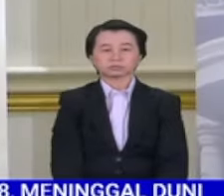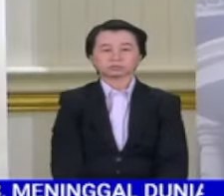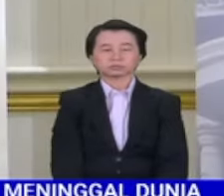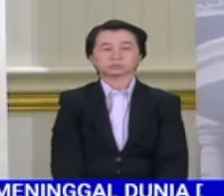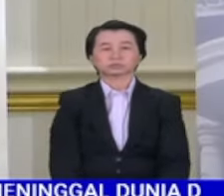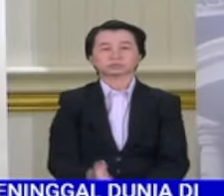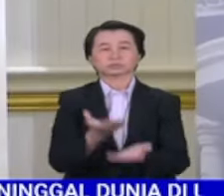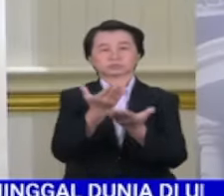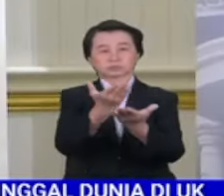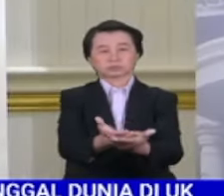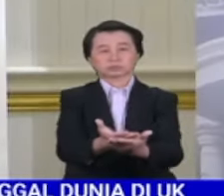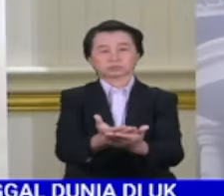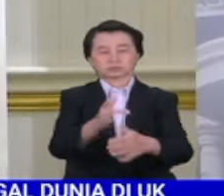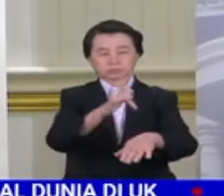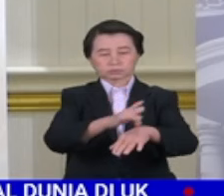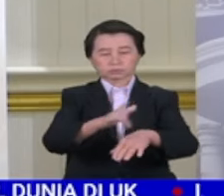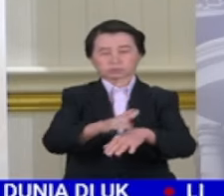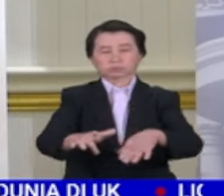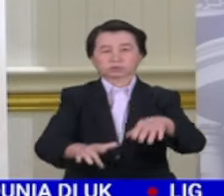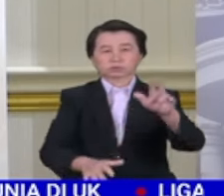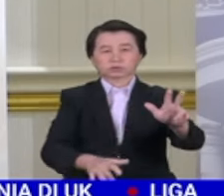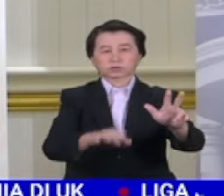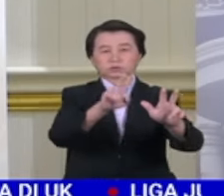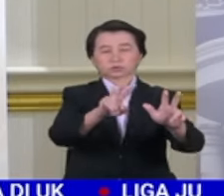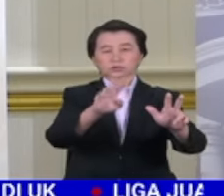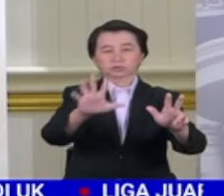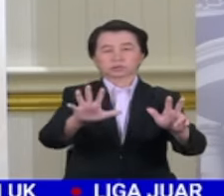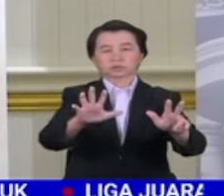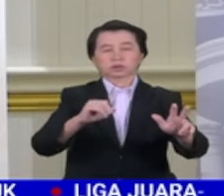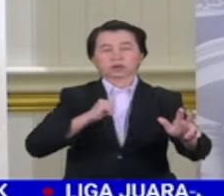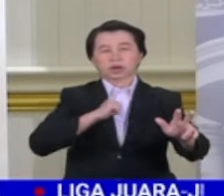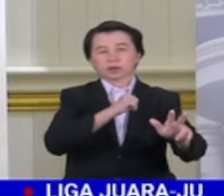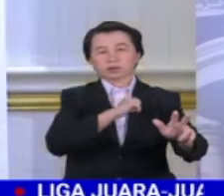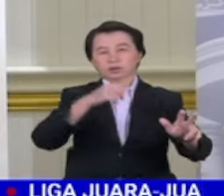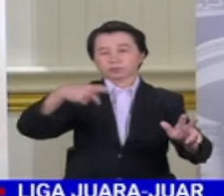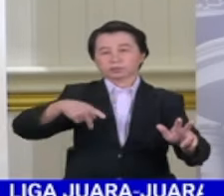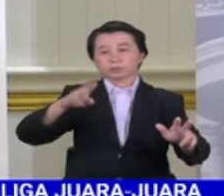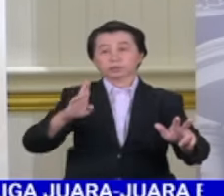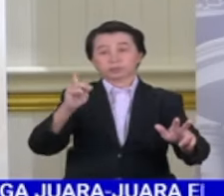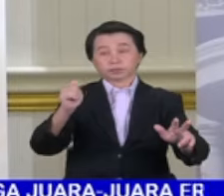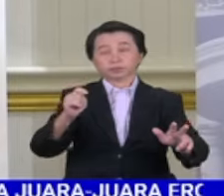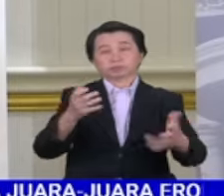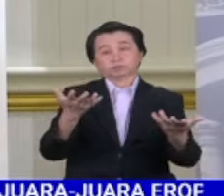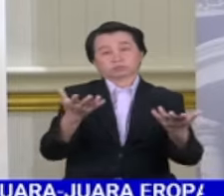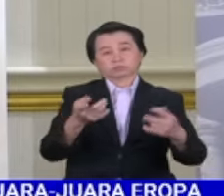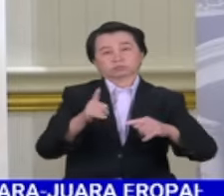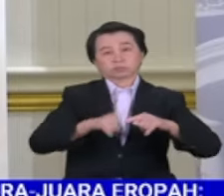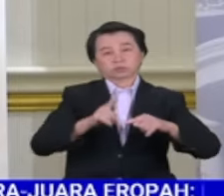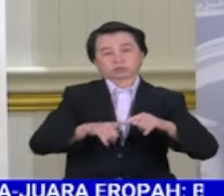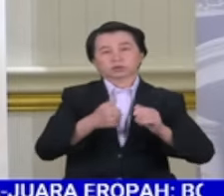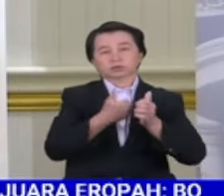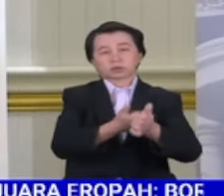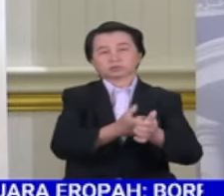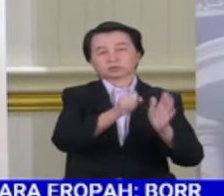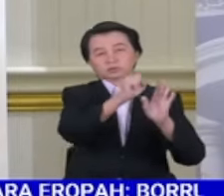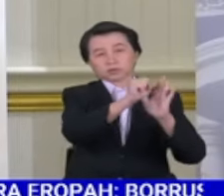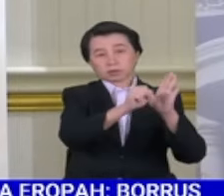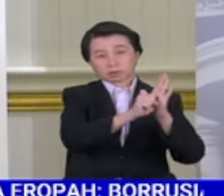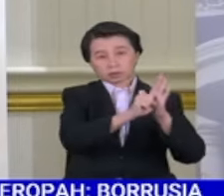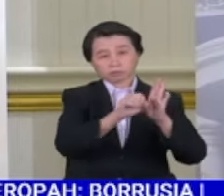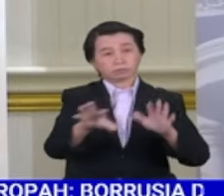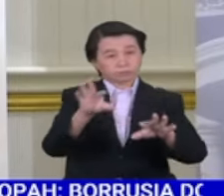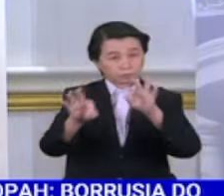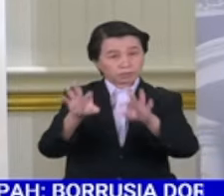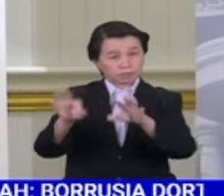cadangan pengisian kota 325 ahli-ahli PBT pada tahun ini adalah tertaruk kepada syarat-syarat valentikan